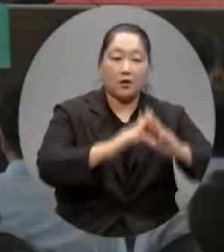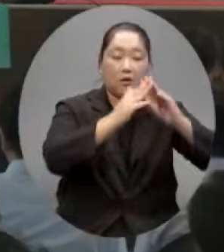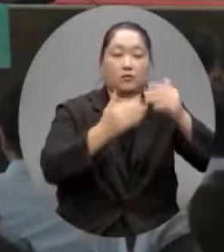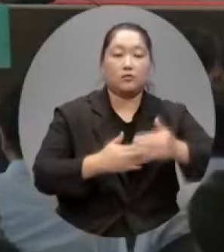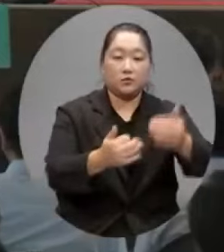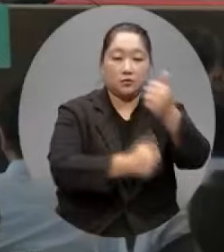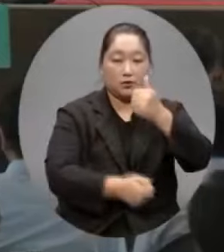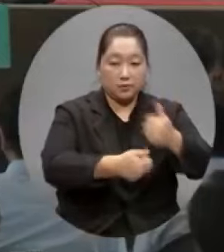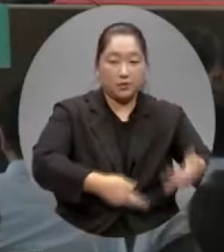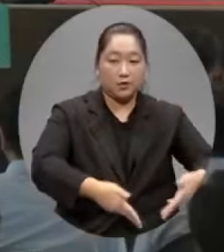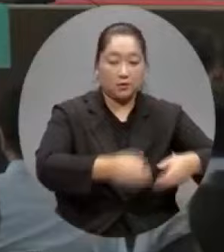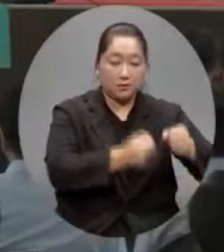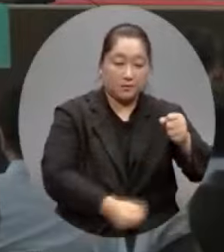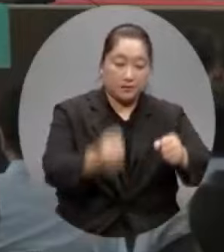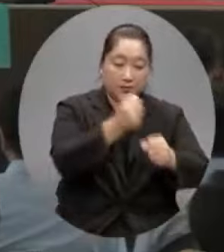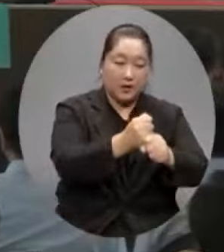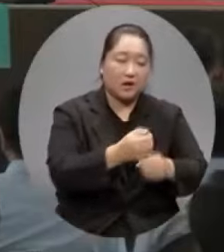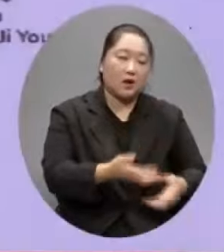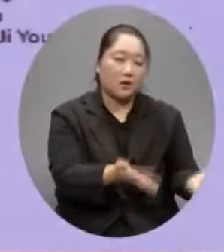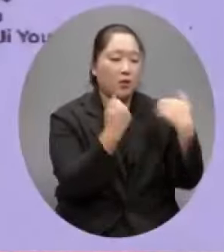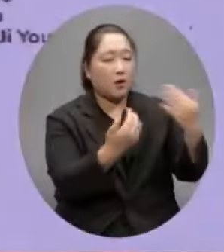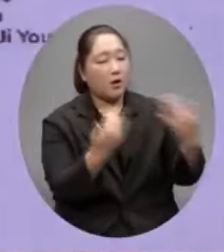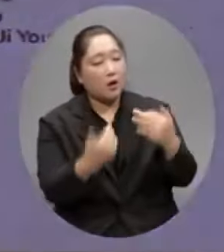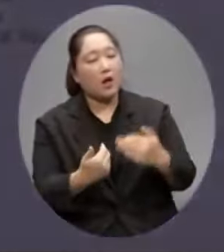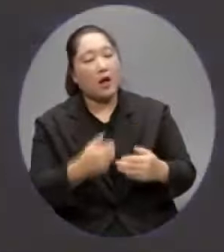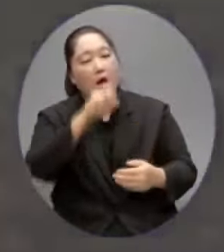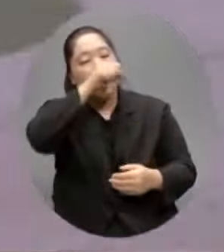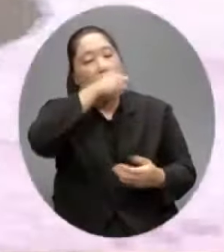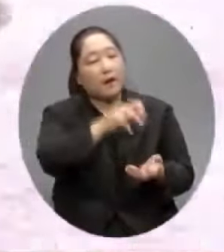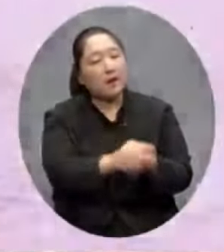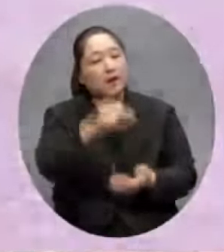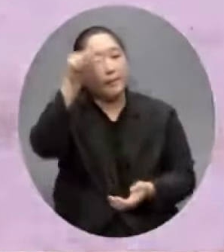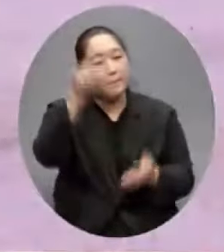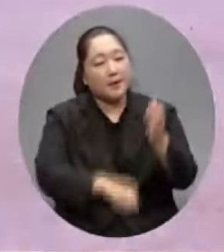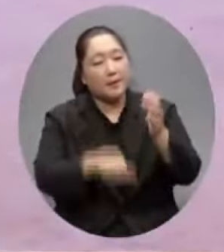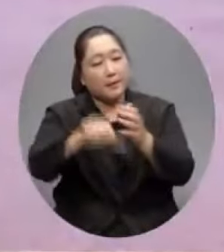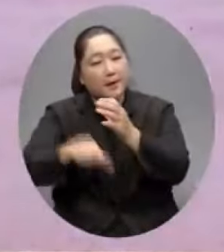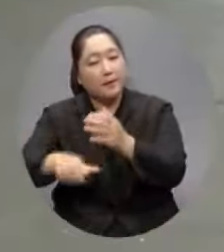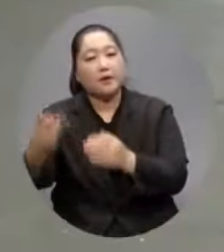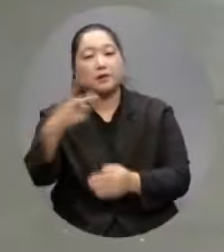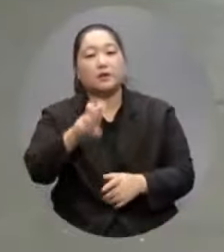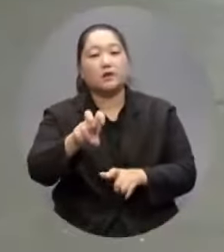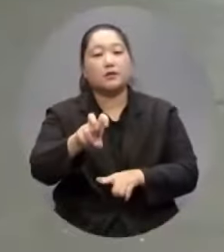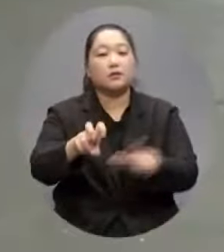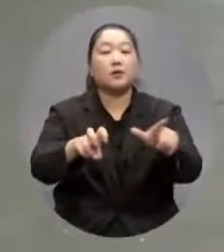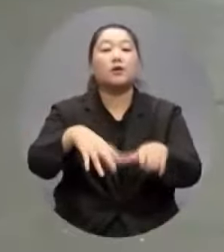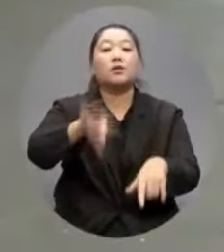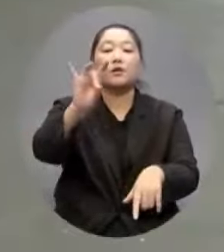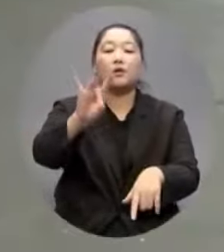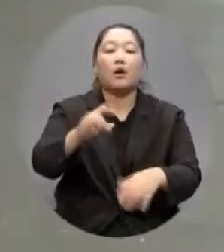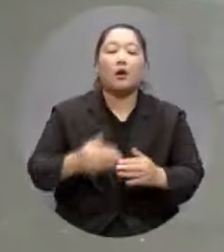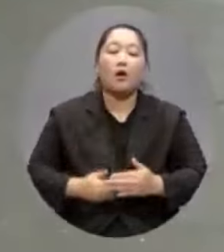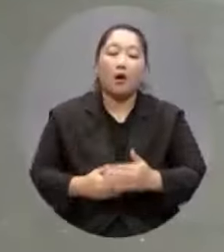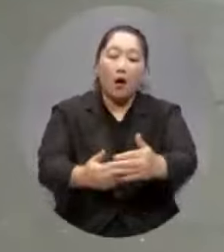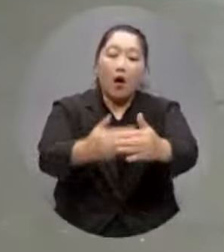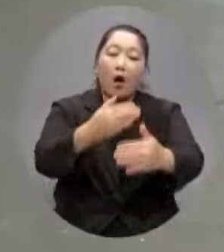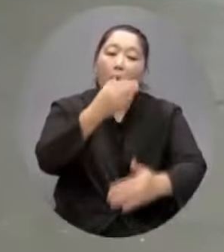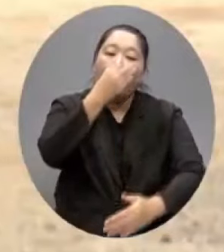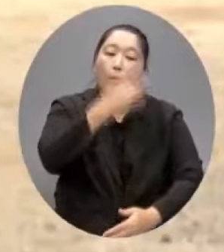건립 추진위원회를 구성해 유치전에 나섰지만 번번이 예산 확보에 실패했다. 2020년 첫 발을 떼는 등 과정은 쉽지